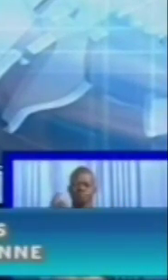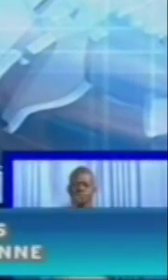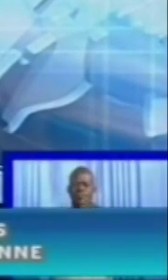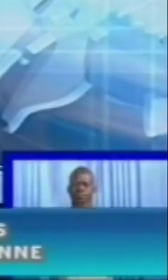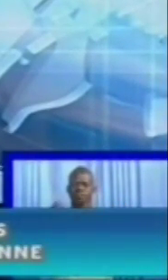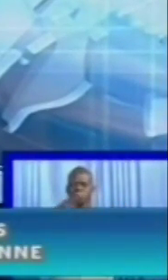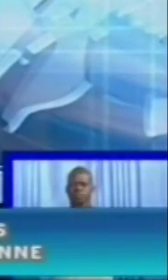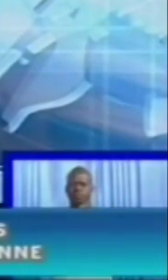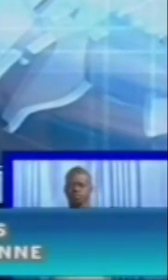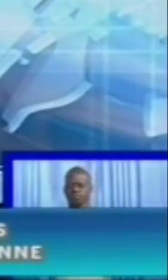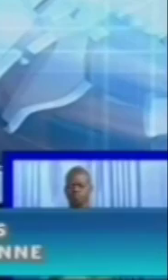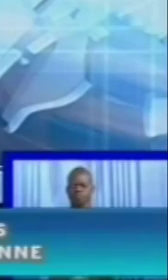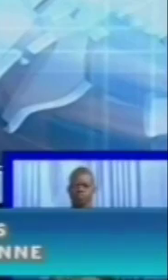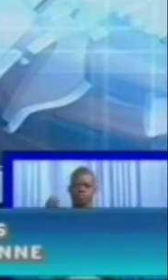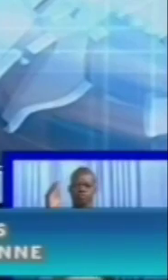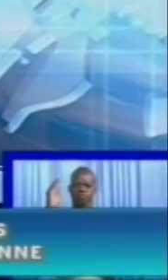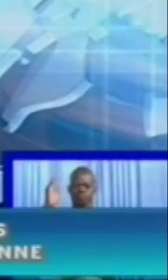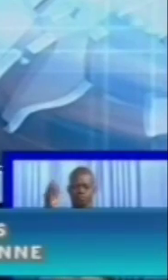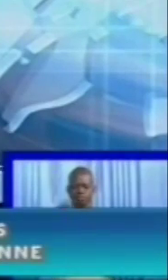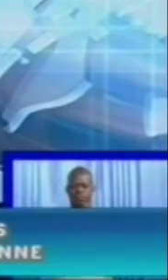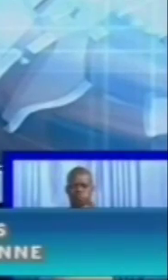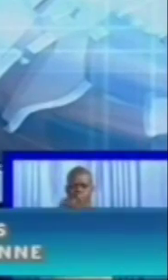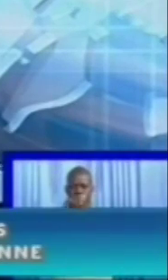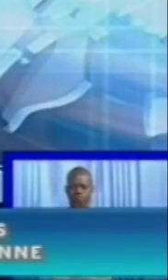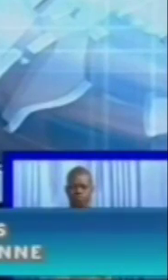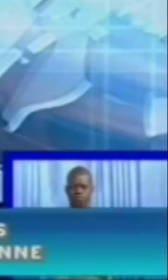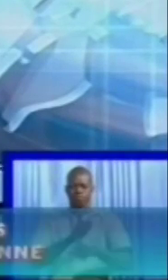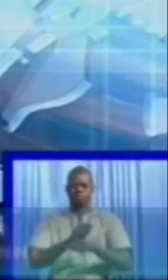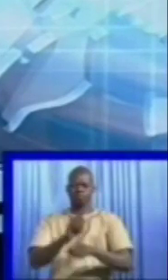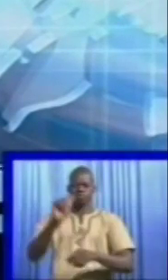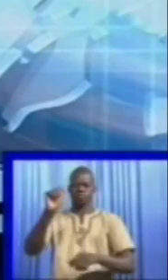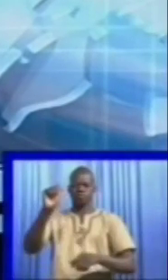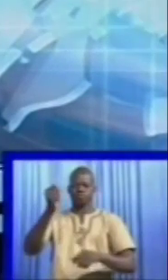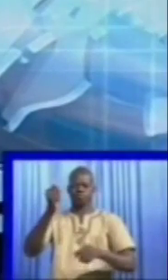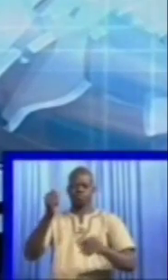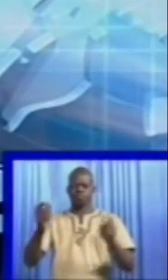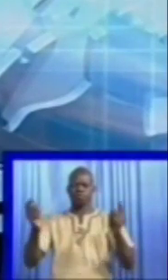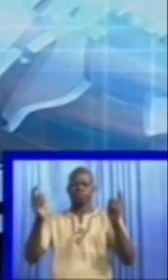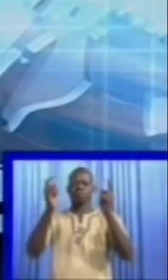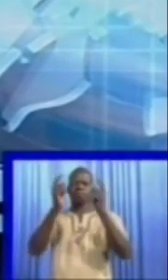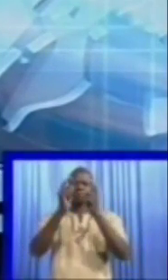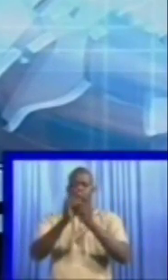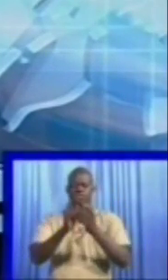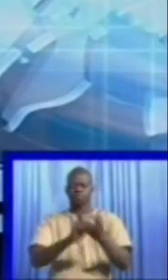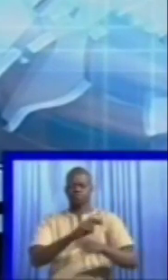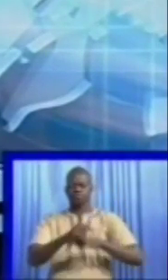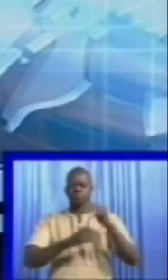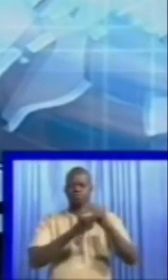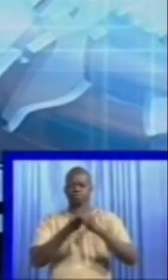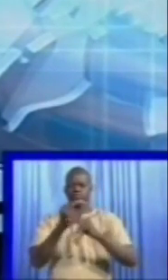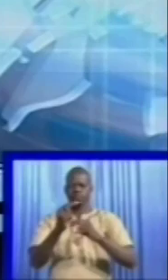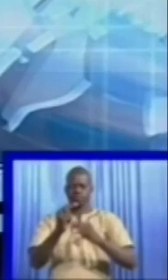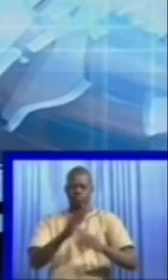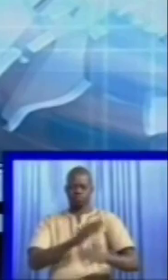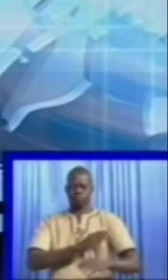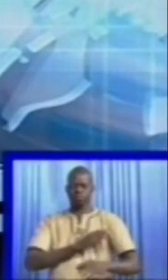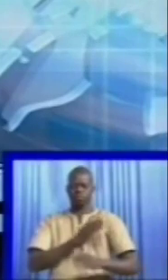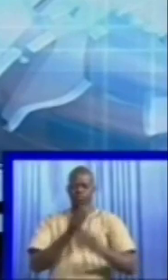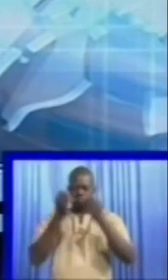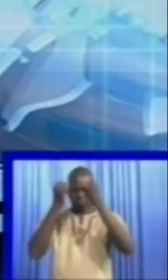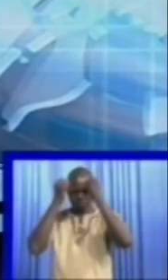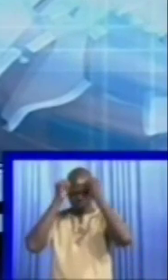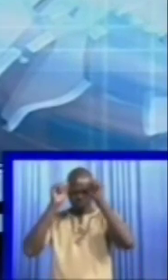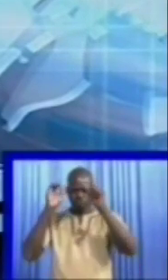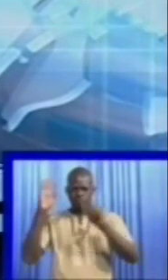heures au cours de la cérémonie lançant les activités de la 10e semaine nationale de la citoyenneté. Le patron de la cérémonie,